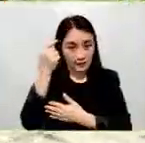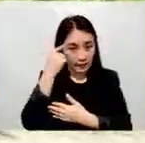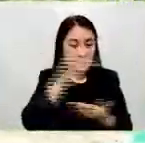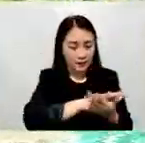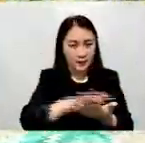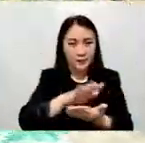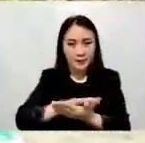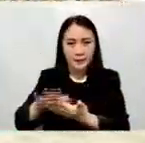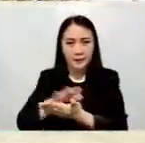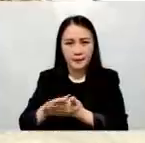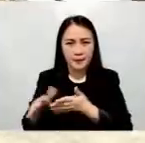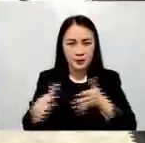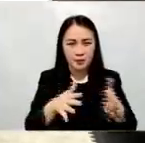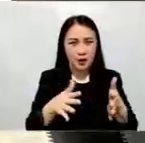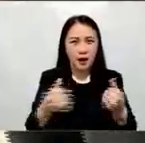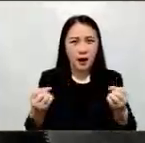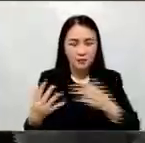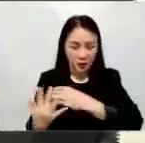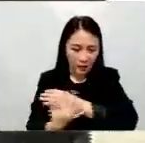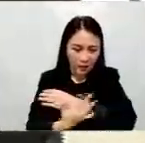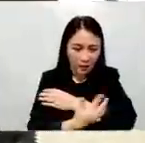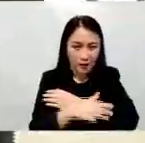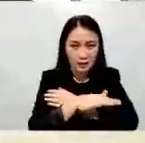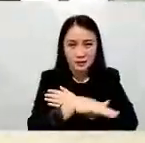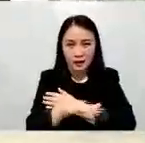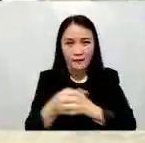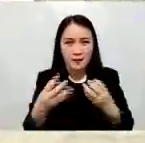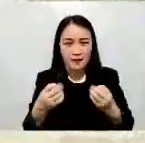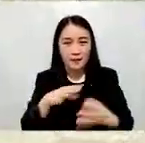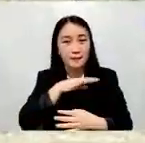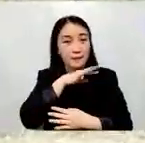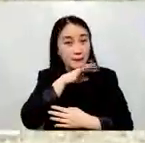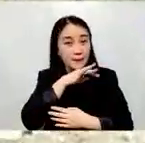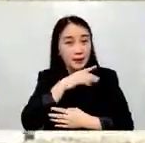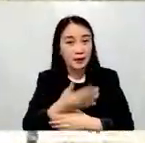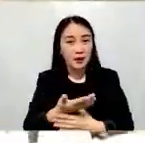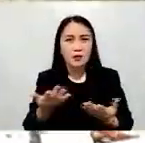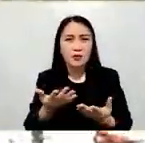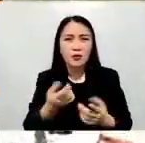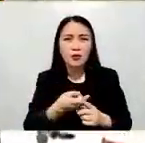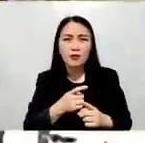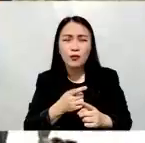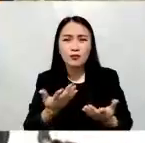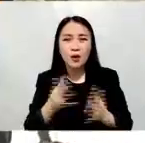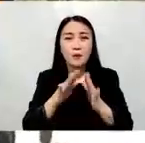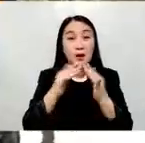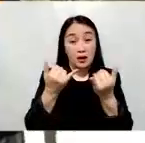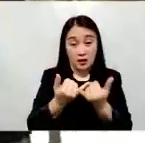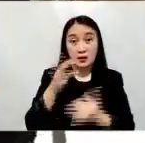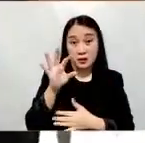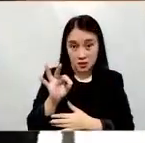at tinubuan na nga ng mga damo itong creek sa dami ng mga basura. Galing yan sa 9 na barangay at naiipon dito. Sabi ni